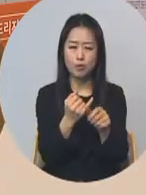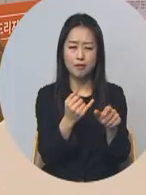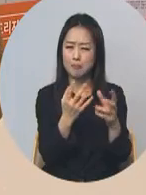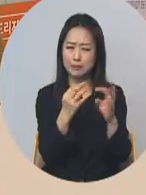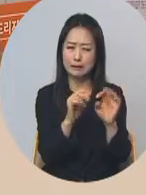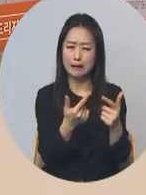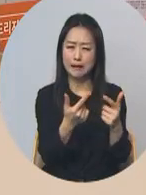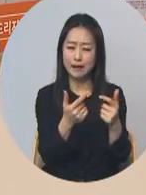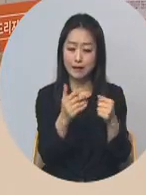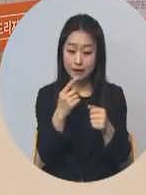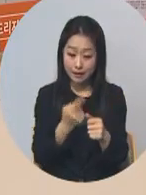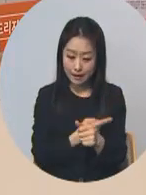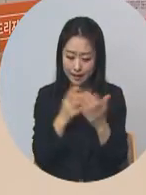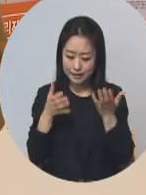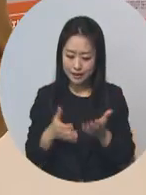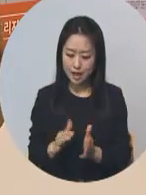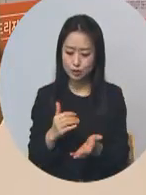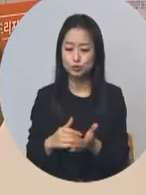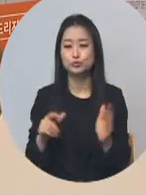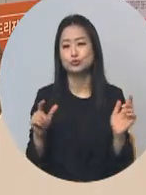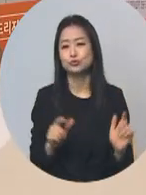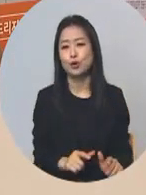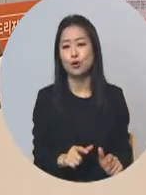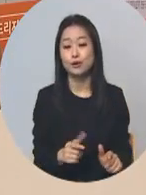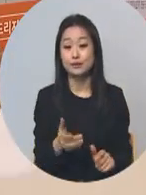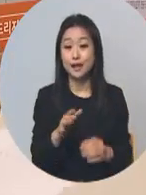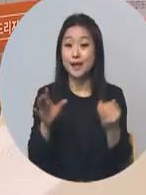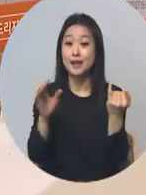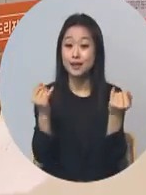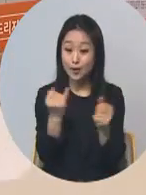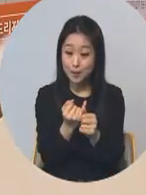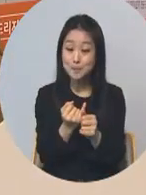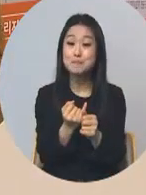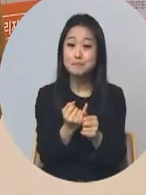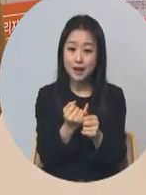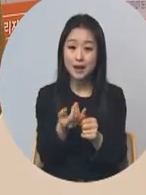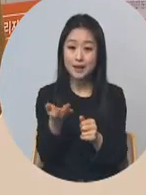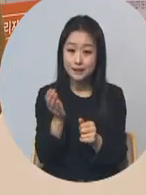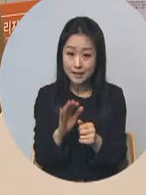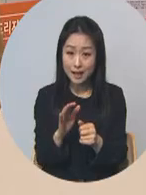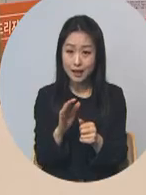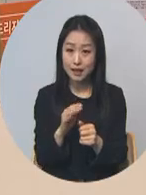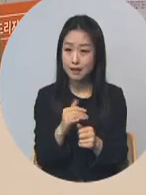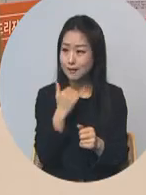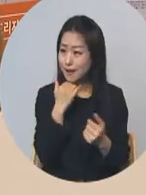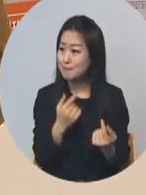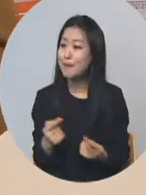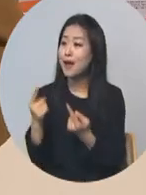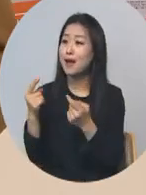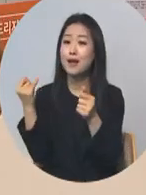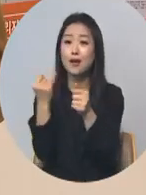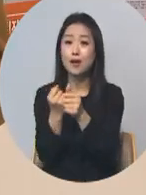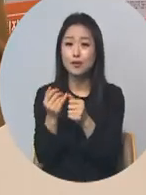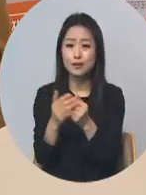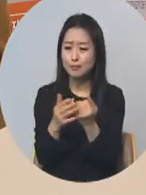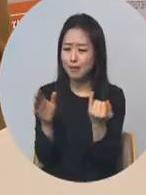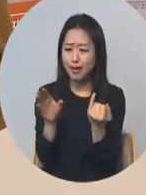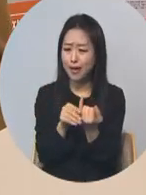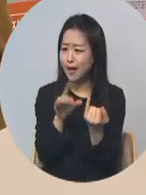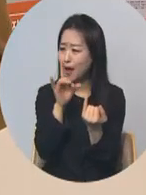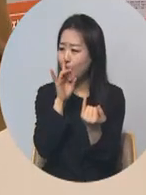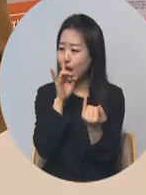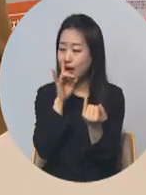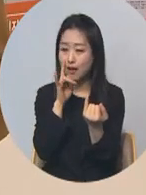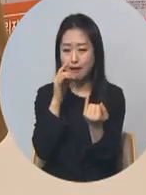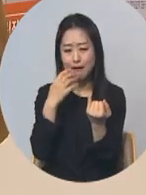것도 낮은 출산율의 원인으로 꼽히지만이 결혼을 하더라도이 초운 연령이 늦어지면서 난임으로 고민하는